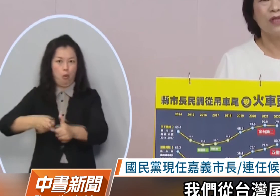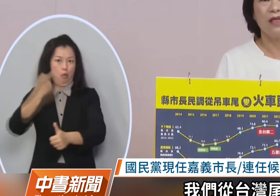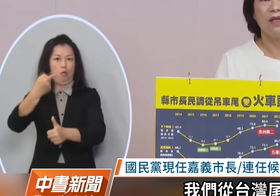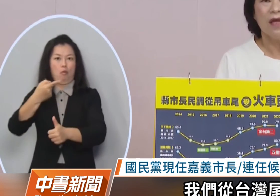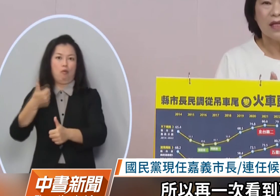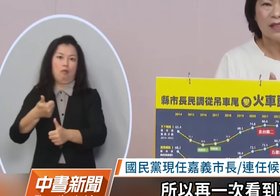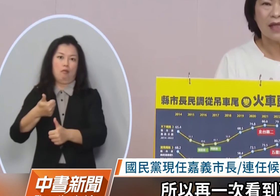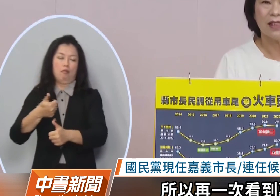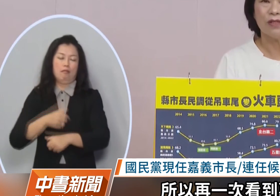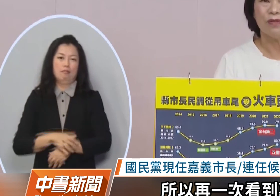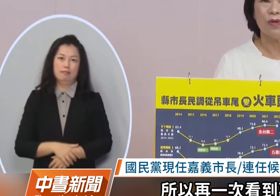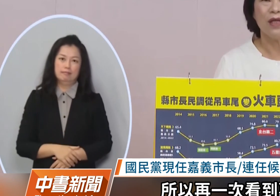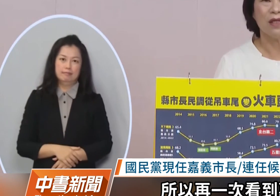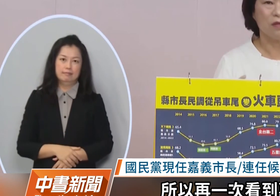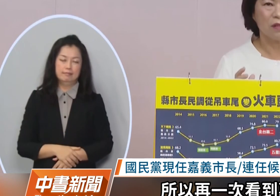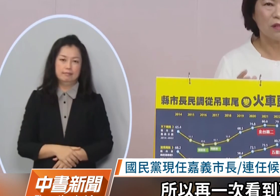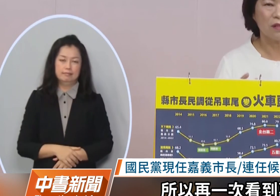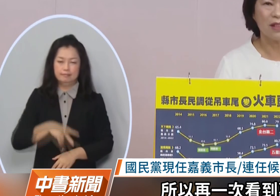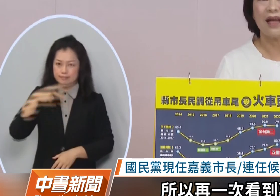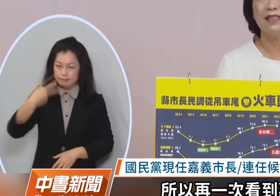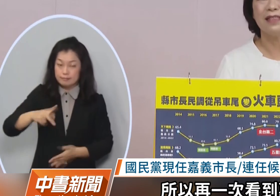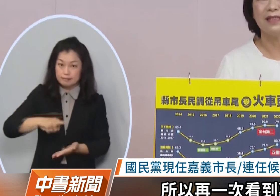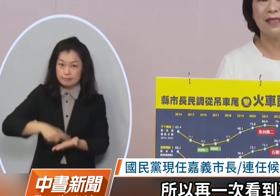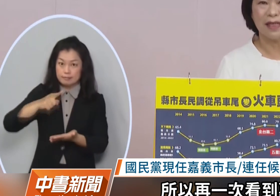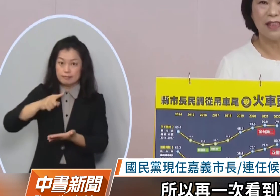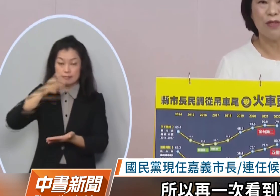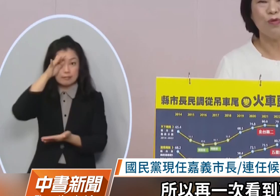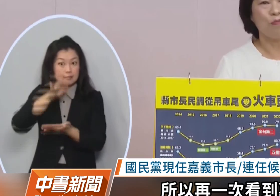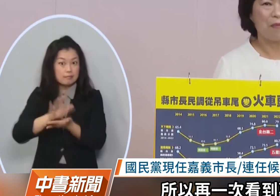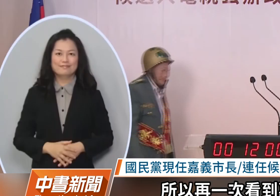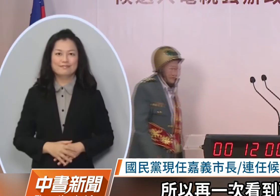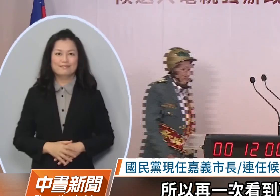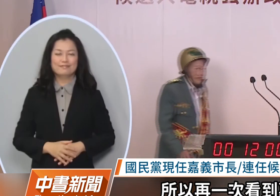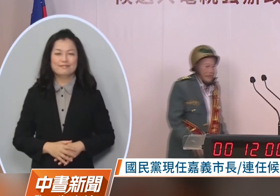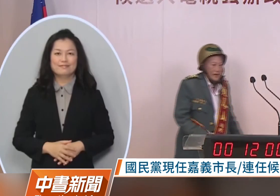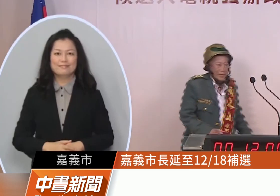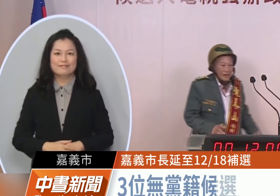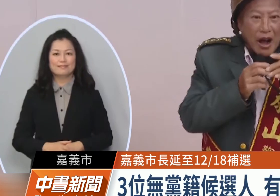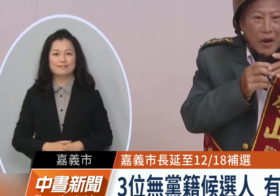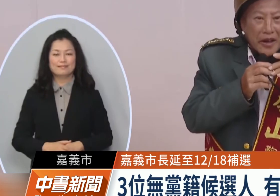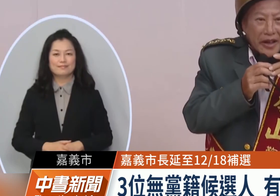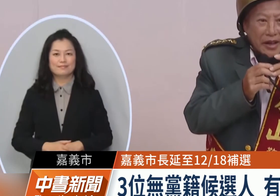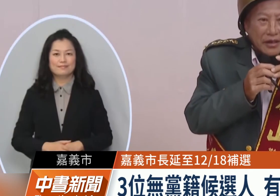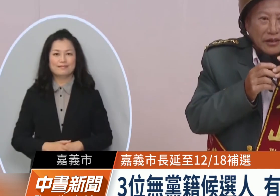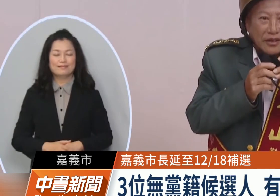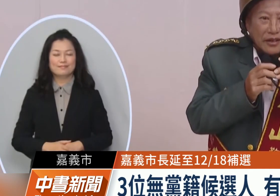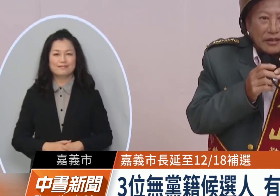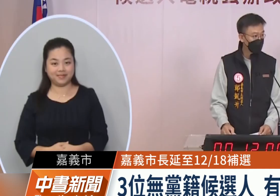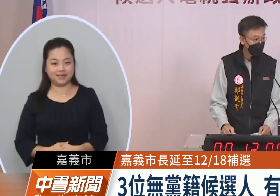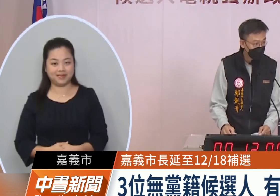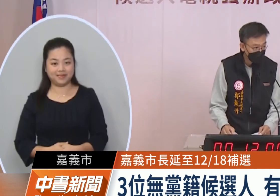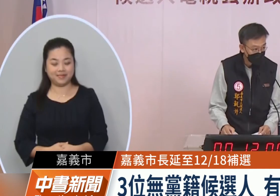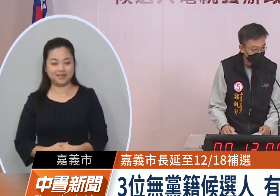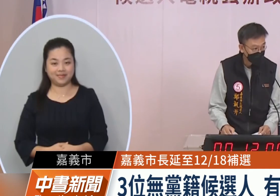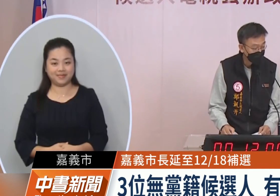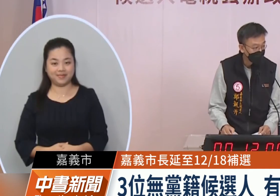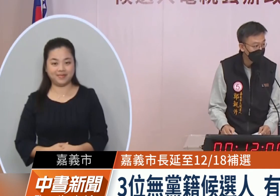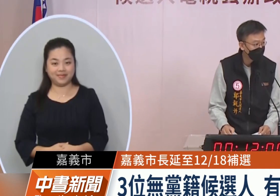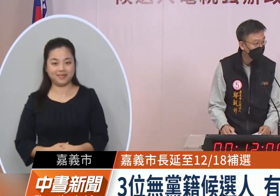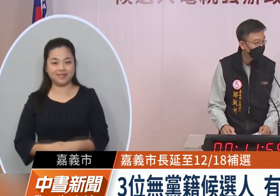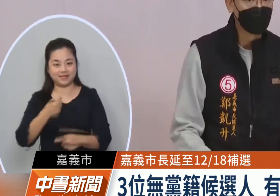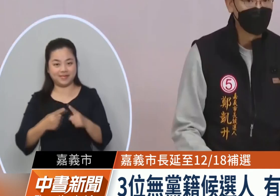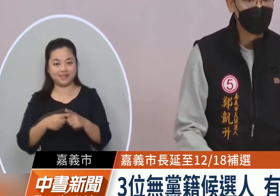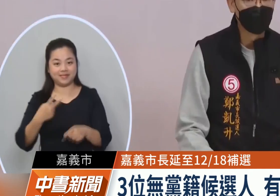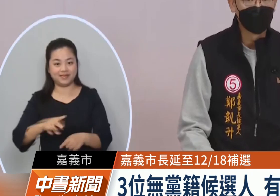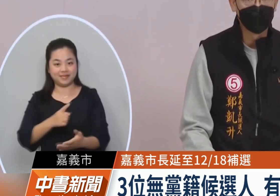头，所以在一处快到嘉义市的能见度。 五位候选人当中，阁有三位是无党籍的候选人，